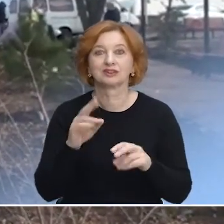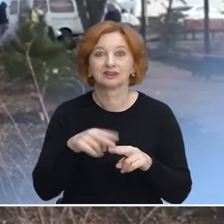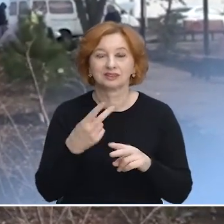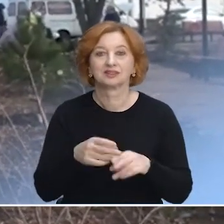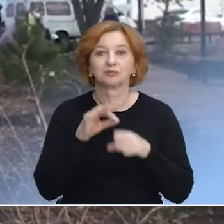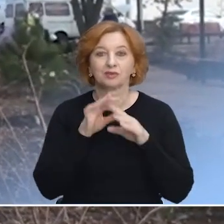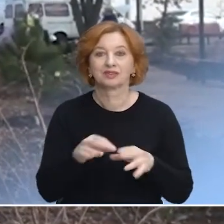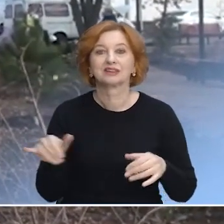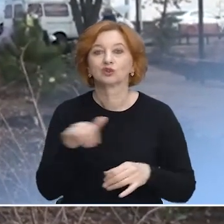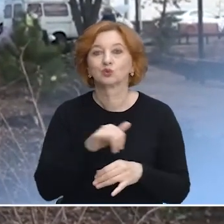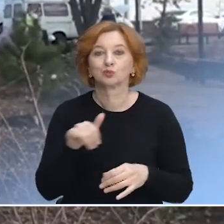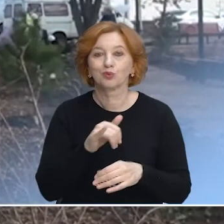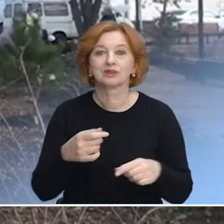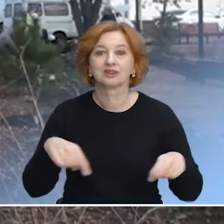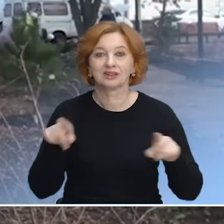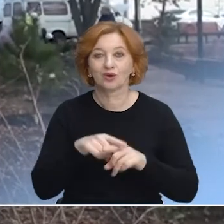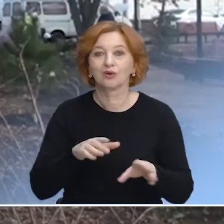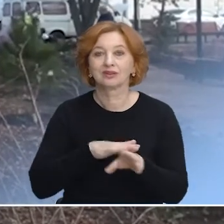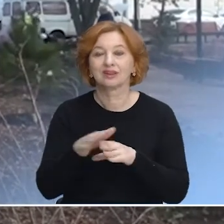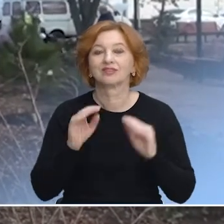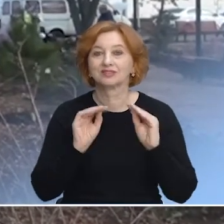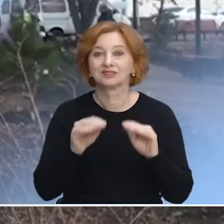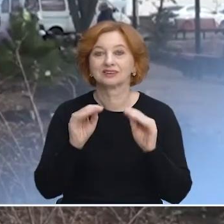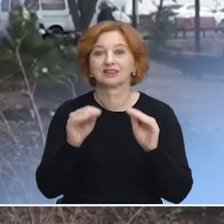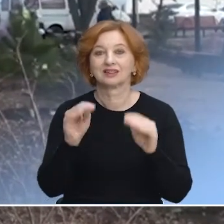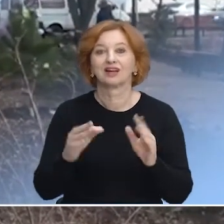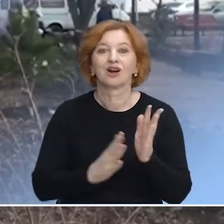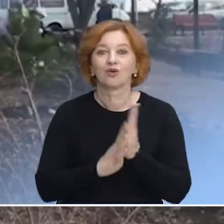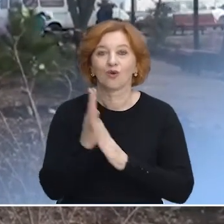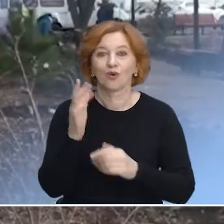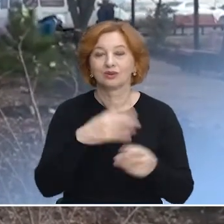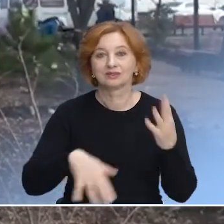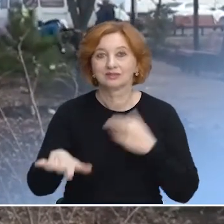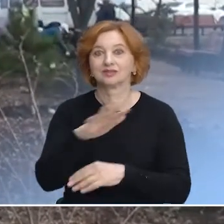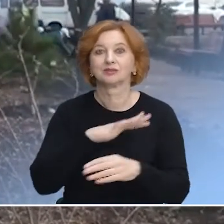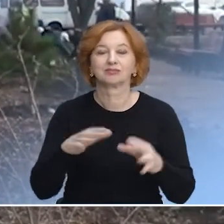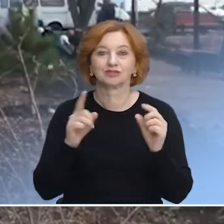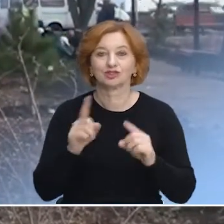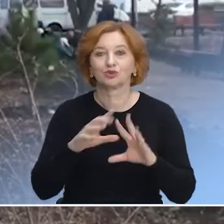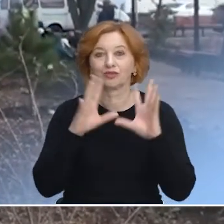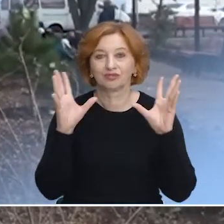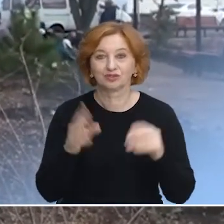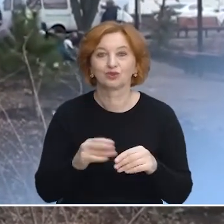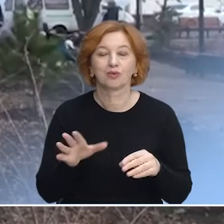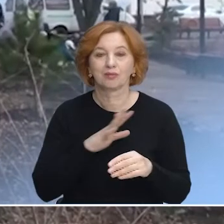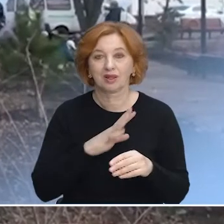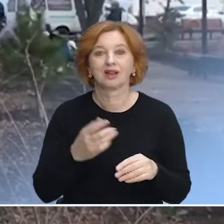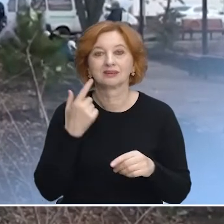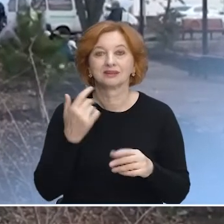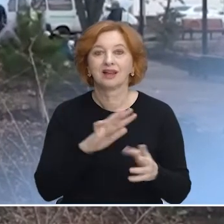провести субботник такой вот и высадить 900 роз, чтобы наш Сквер был весь в